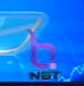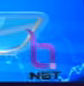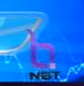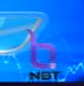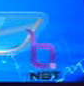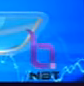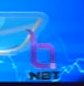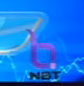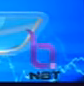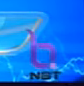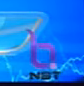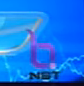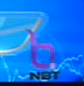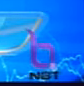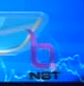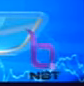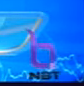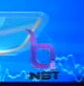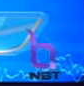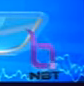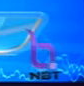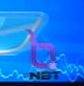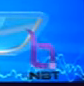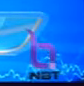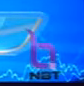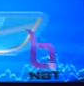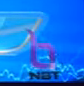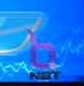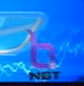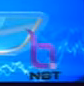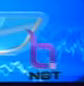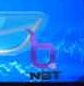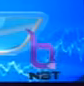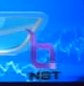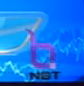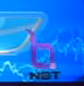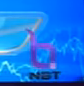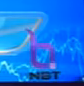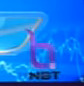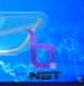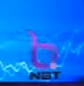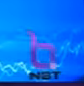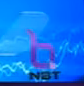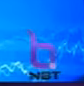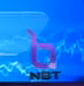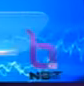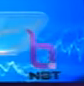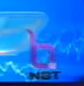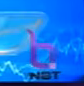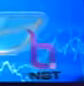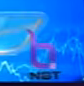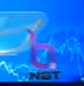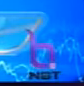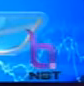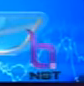มูลค่าการซื้อขายค่อนข้างหนาแน่นค่ะ 21,167 ล้านบาทด้านสถานการณ์ราคาน้ำมันดิบที่ตลาดเ